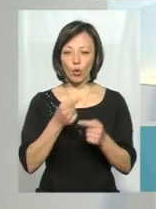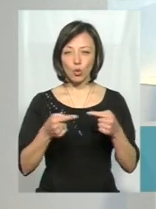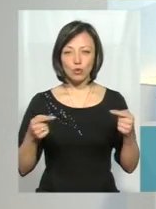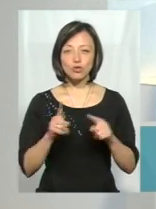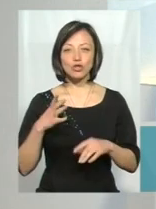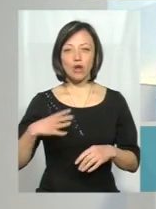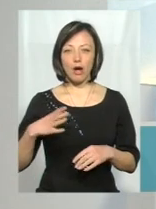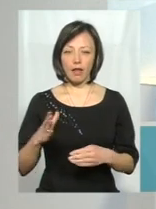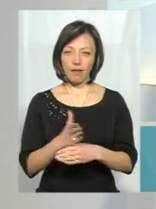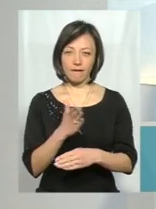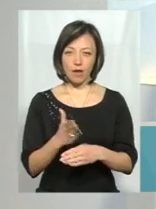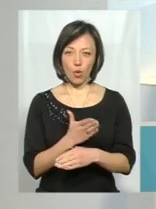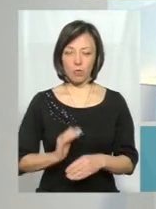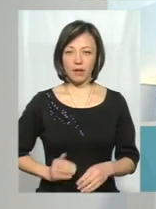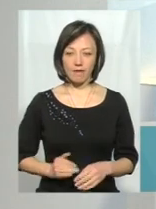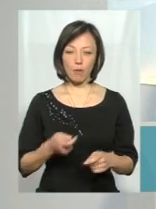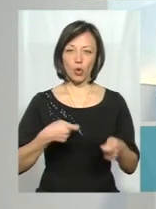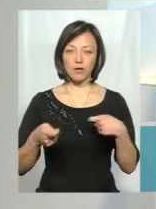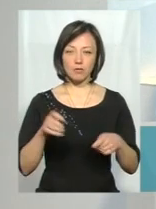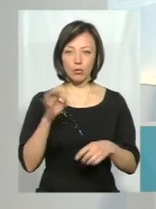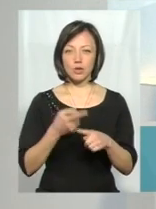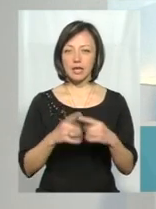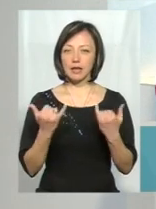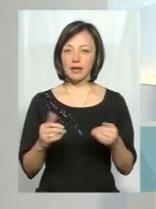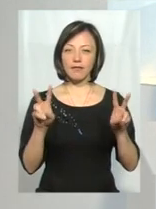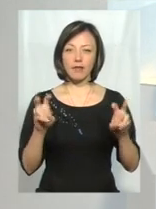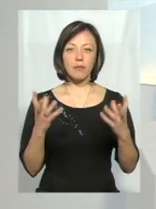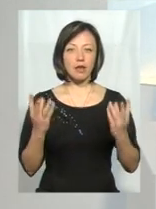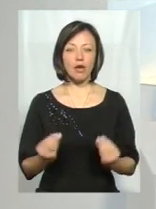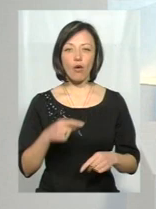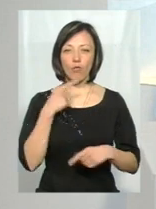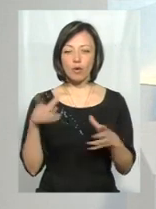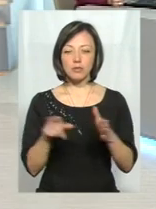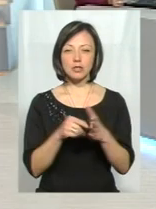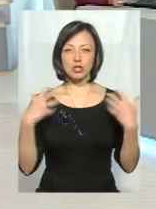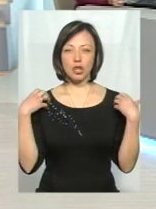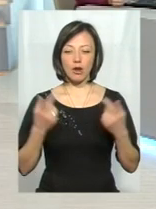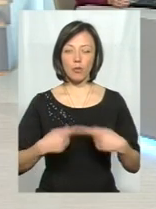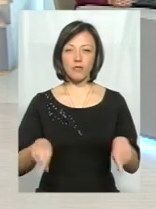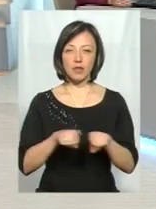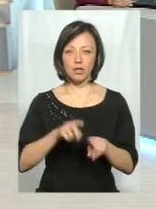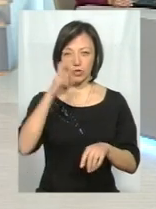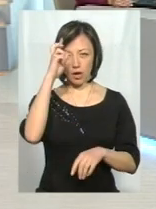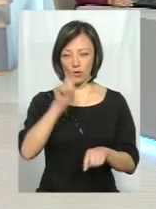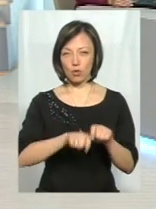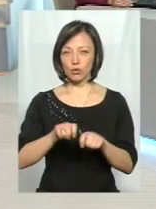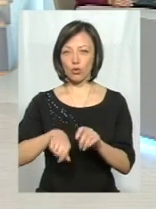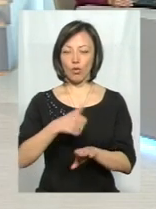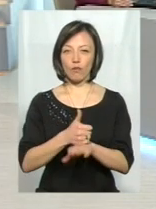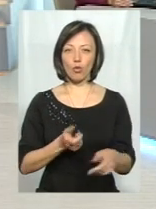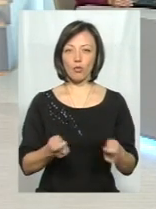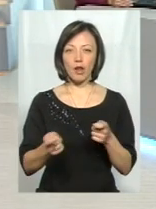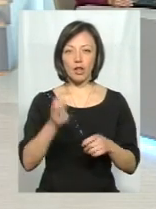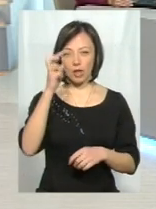що чекає на виробників і продавців? Про це нині у темі дня говоримо з начальником відділу державного контролю головного